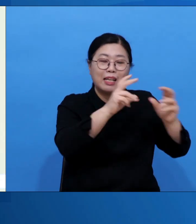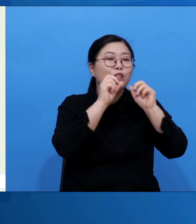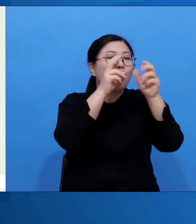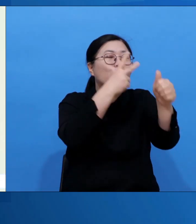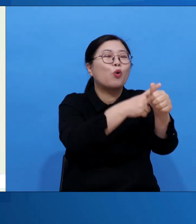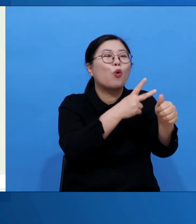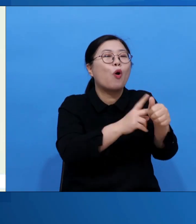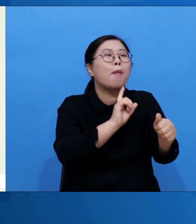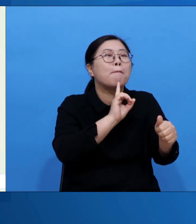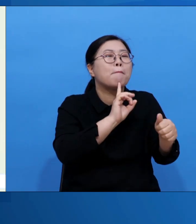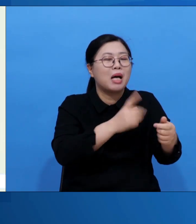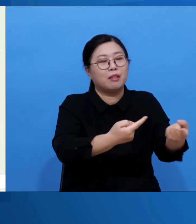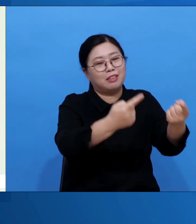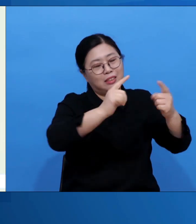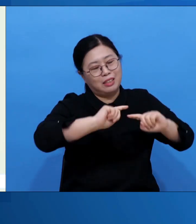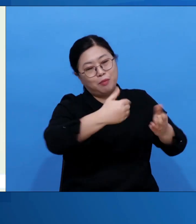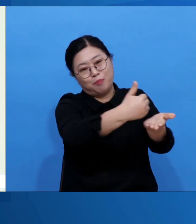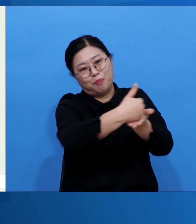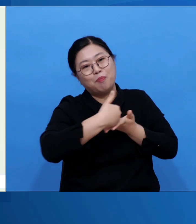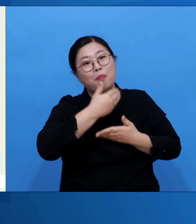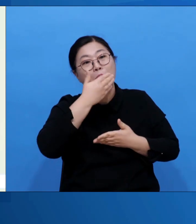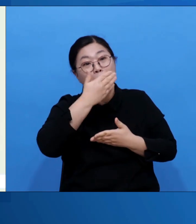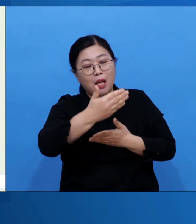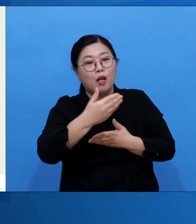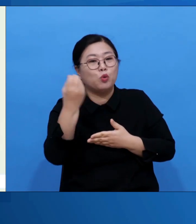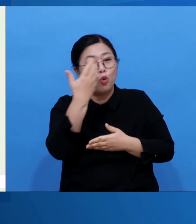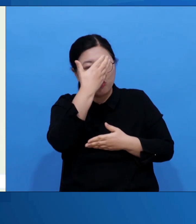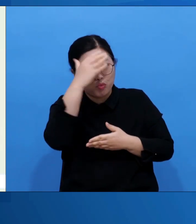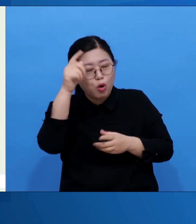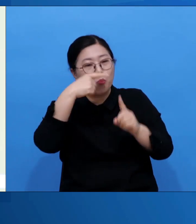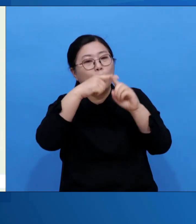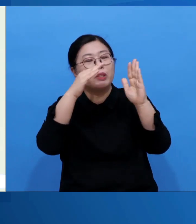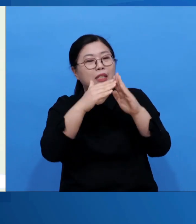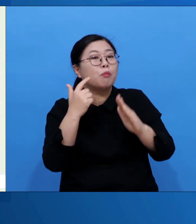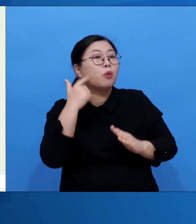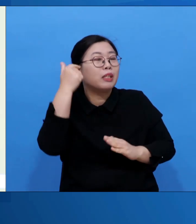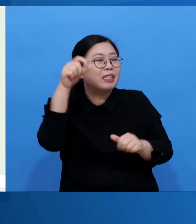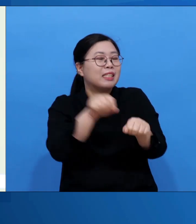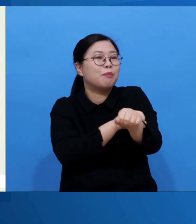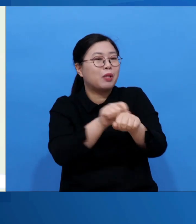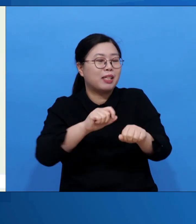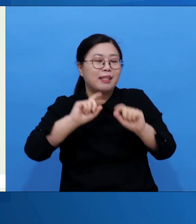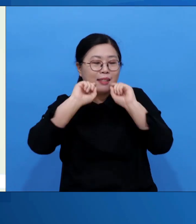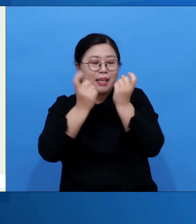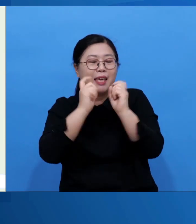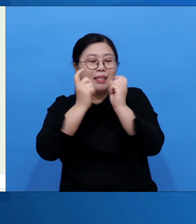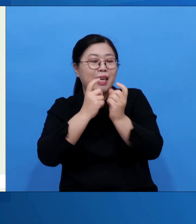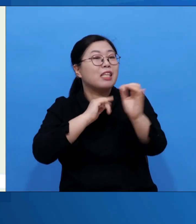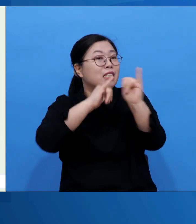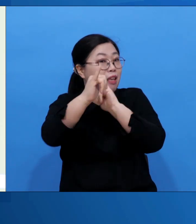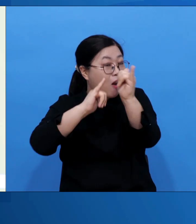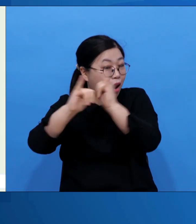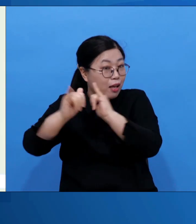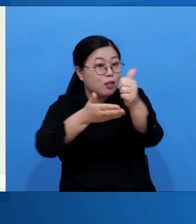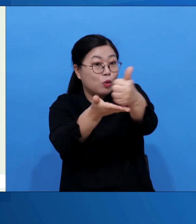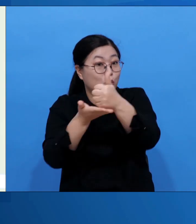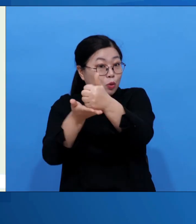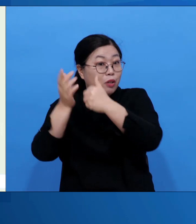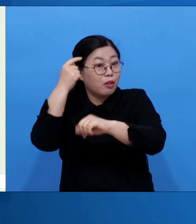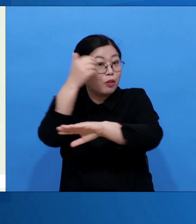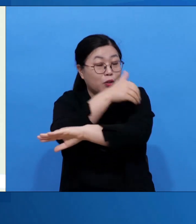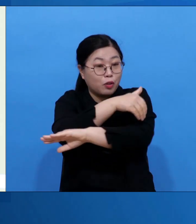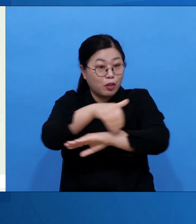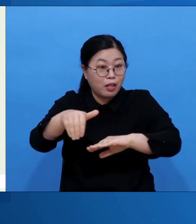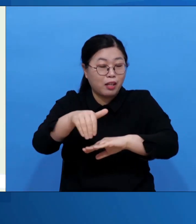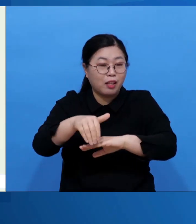후원교회 목회자는 별도로 초청됩니다. 특히 선교사들이 선교사 합숙부터 훈련받을 수 있도록 개교회에